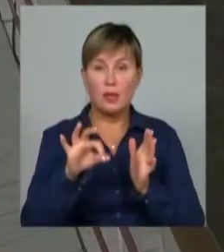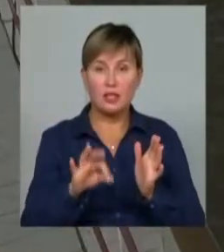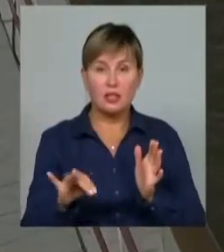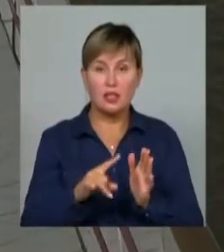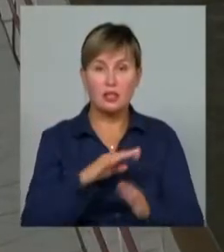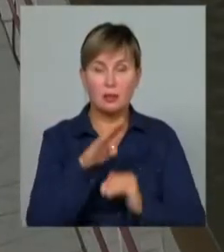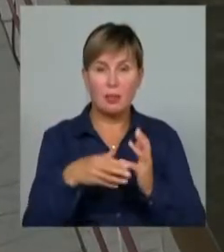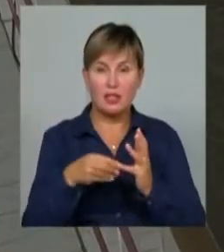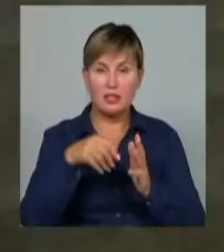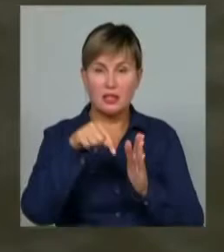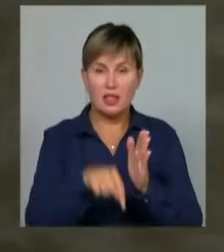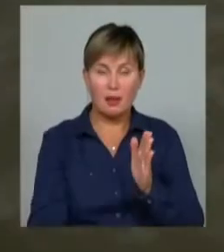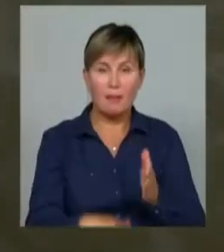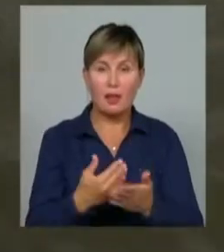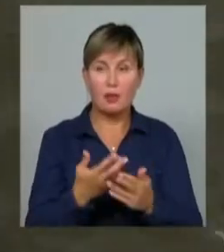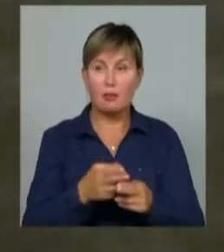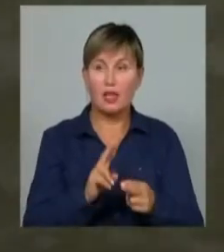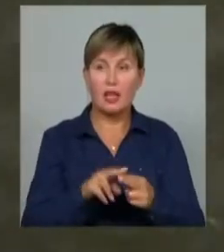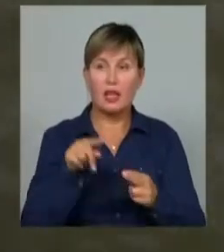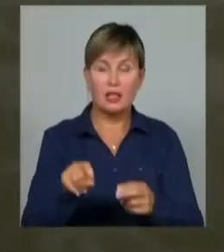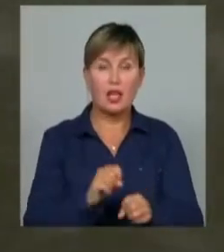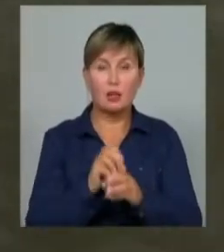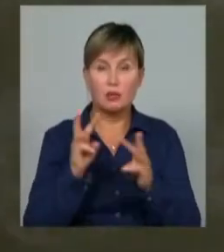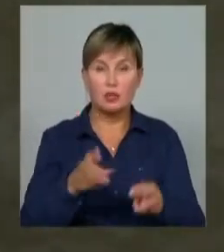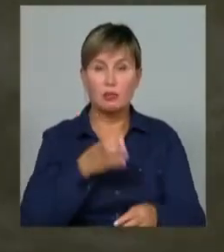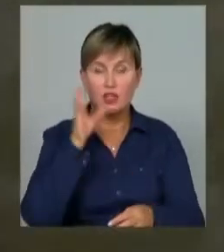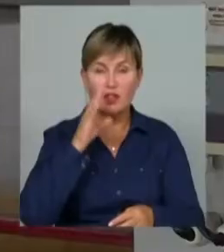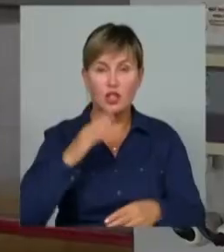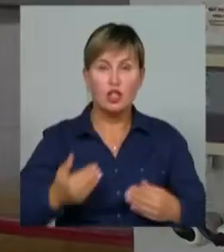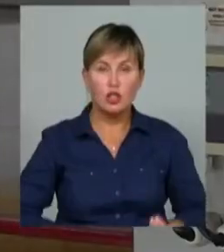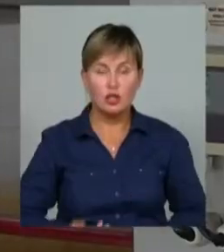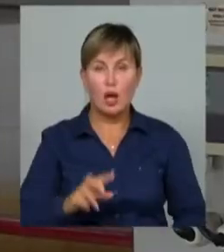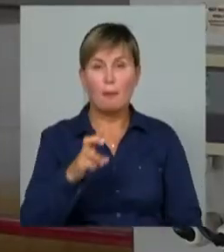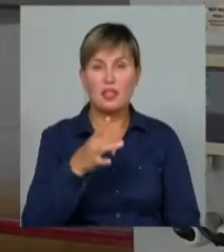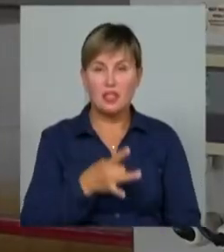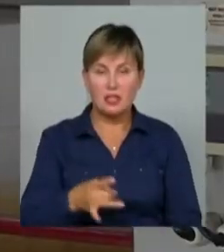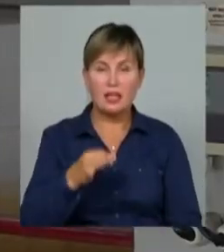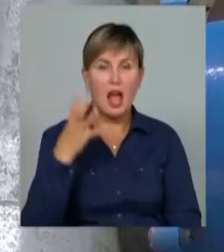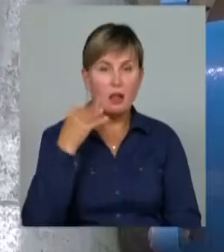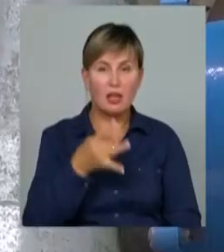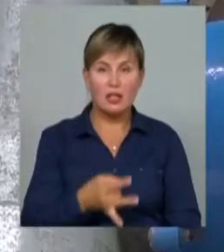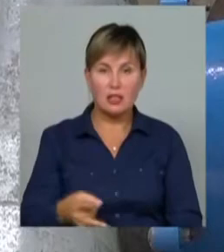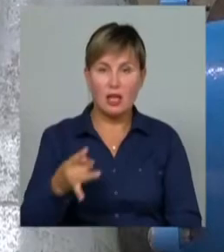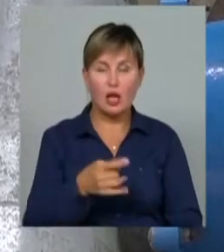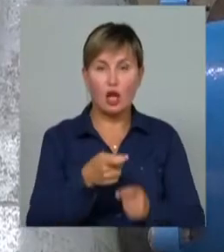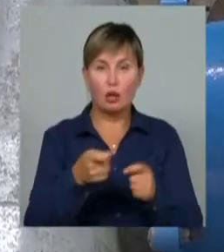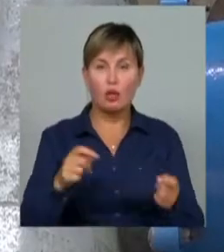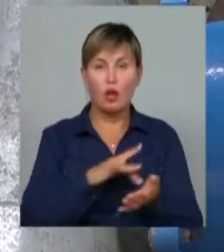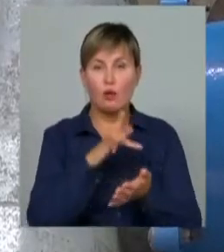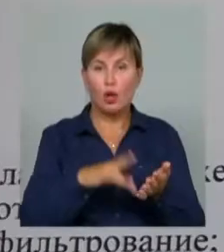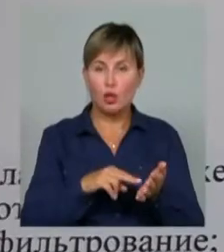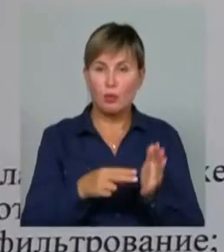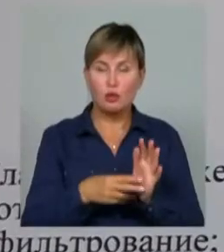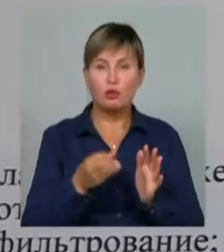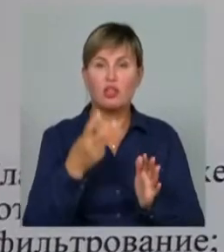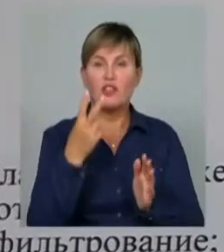из подземных источников. Например, эта станция обеспечивает питьевой водой жителей Бустандыкского и Алмалинского районов. В городе планируют построить